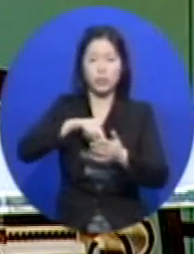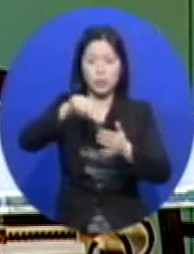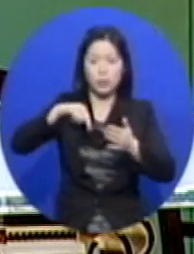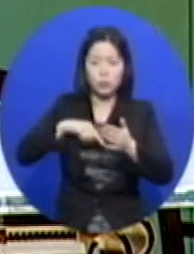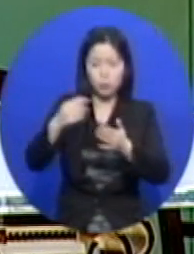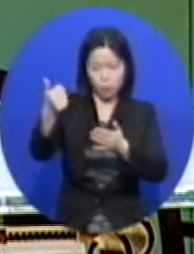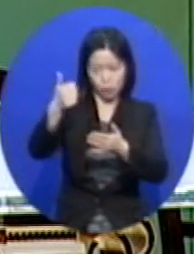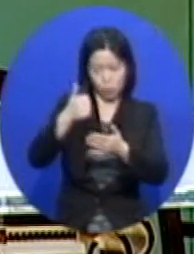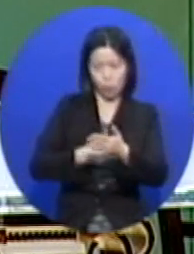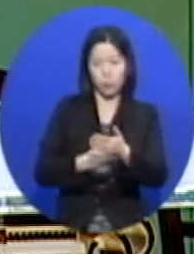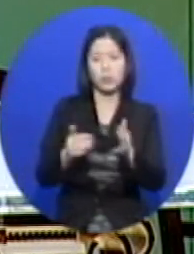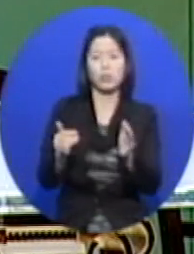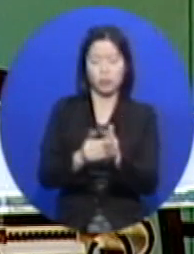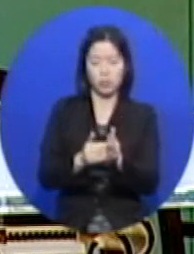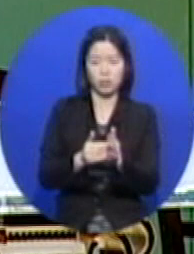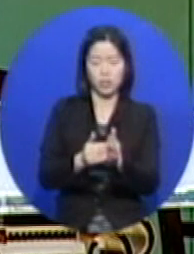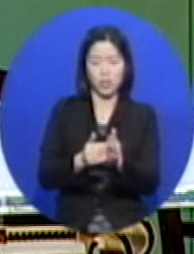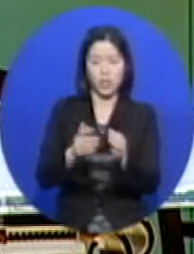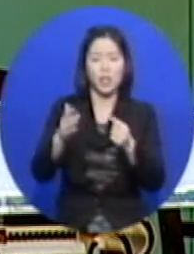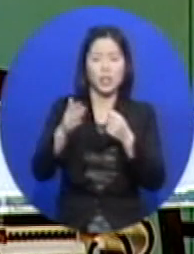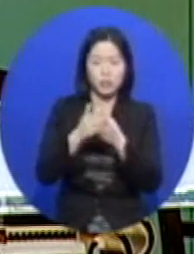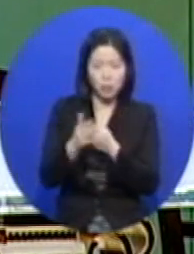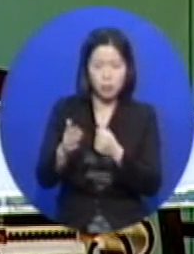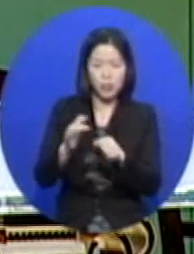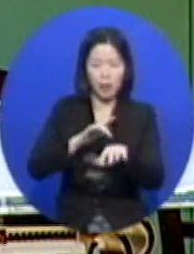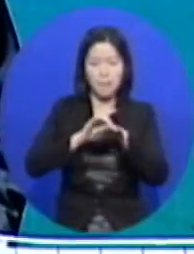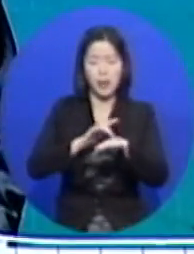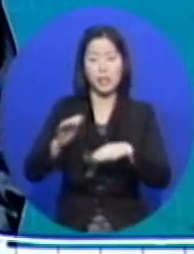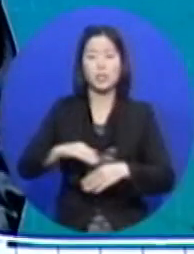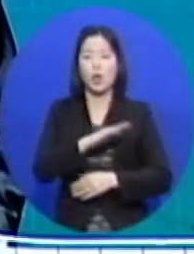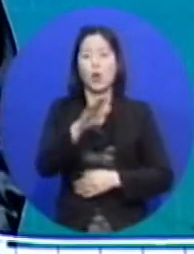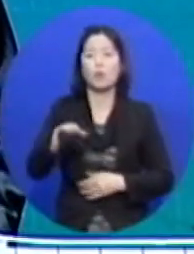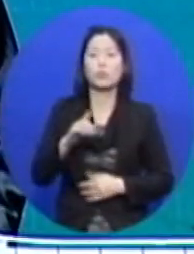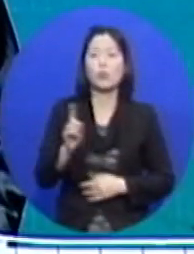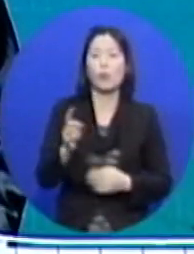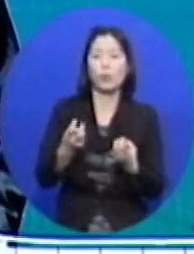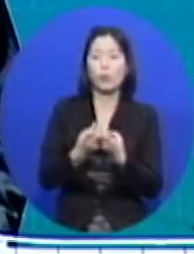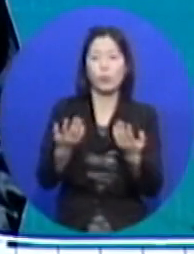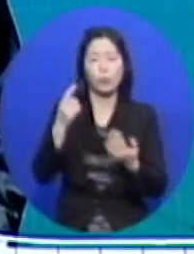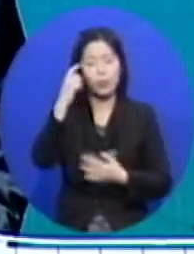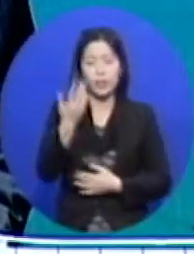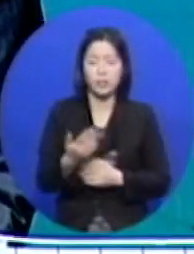오셨어요 그러니 마귀가 우리를 어떻게 하겠어요